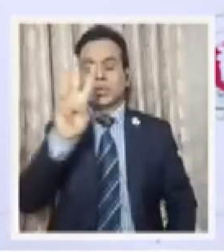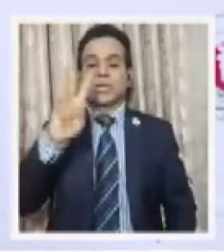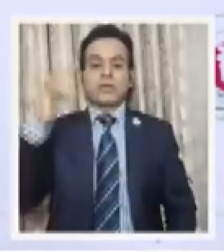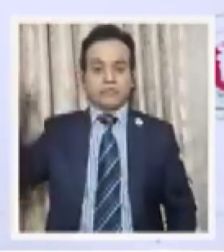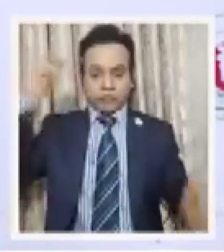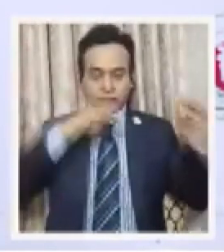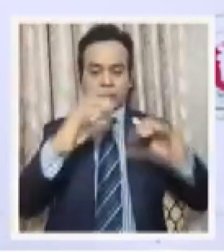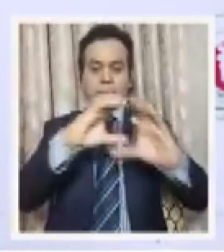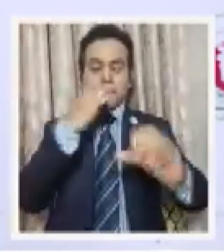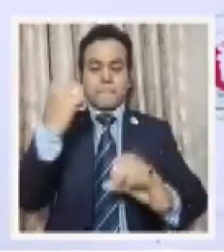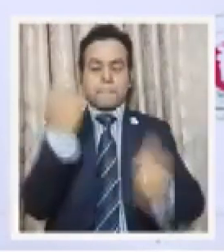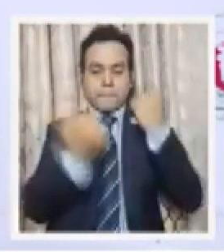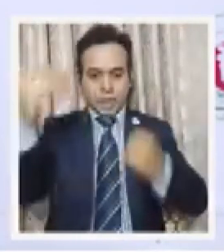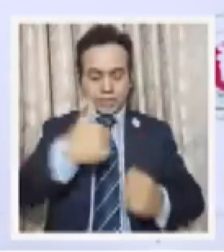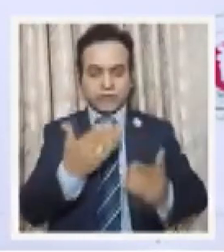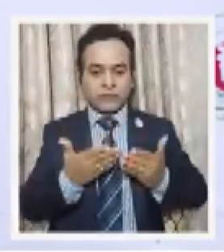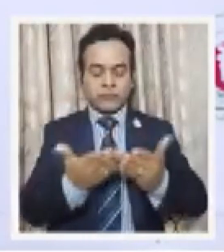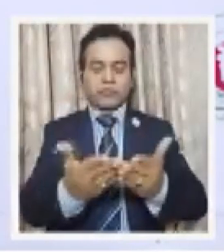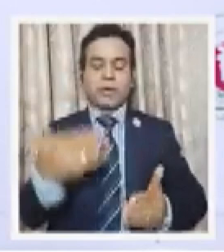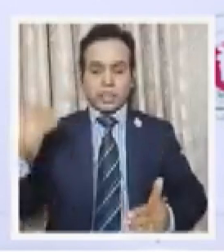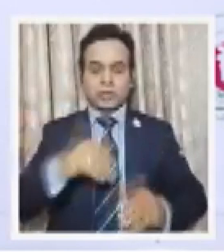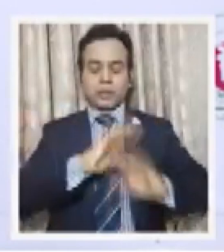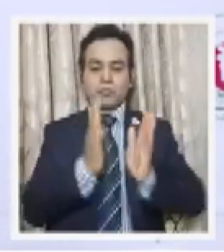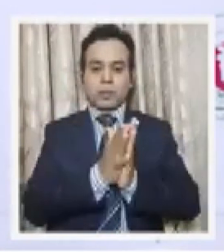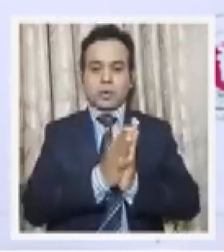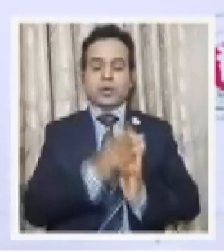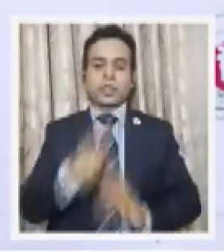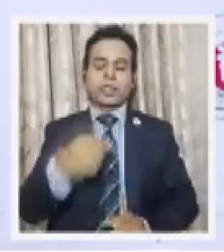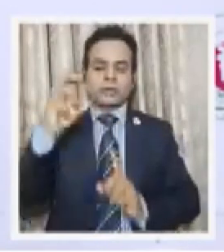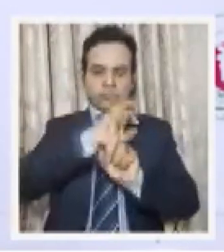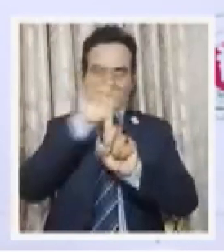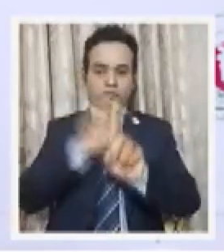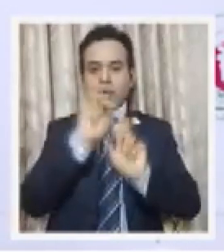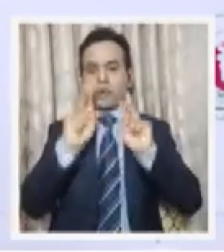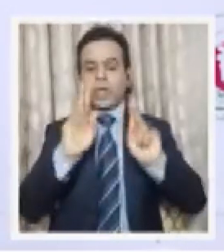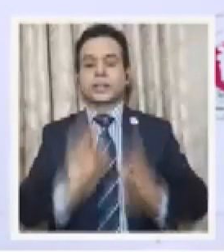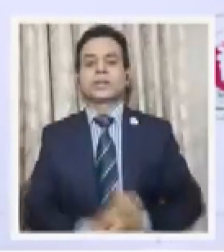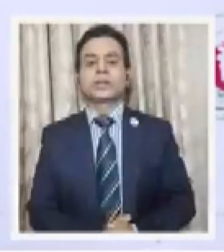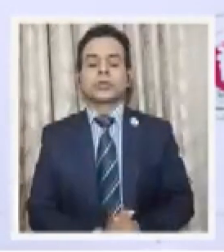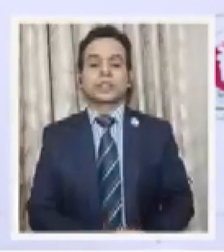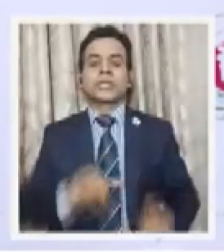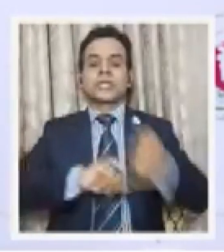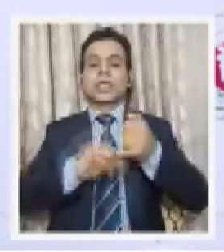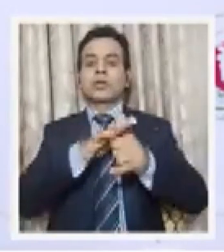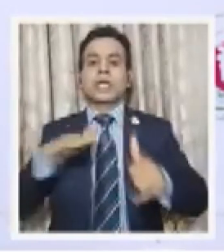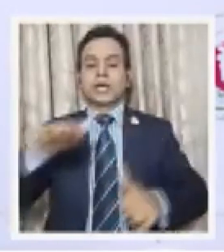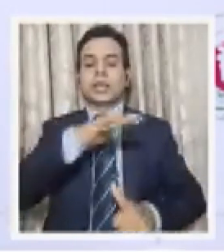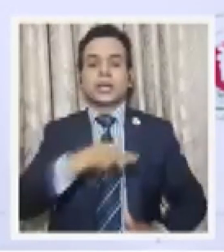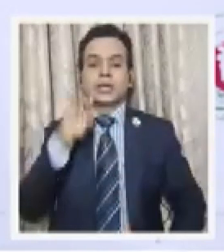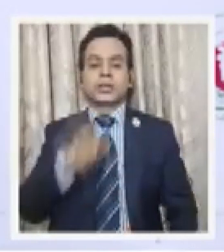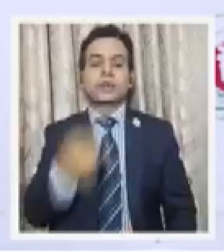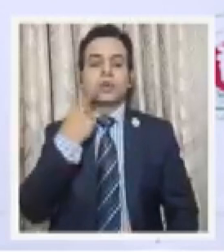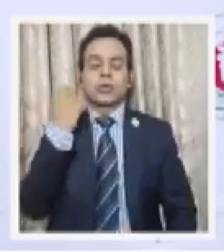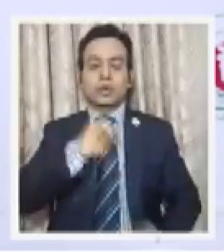16,78,994 জন। 24 ঘন্টায় দক্ষিণ পূর্ব এশিয়া মৃত্যুবরণ করেছেন 882 জন। এ পর্যন্ত মৃত্যুবরণ করেছেন 38,993